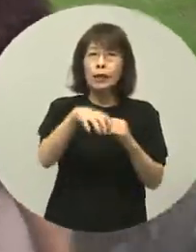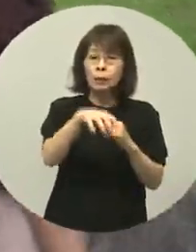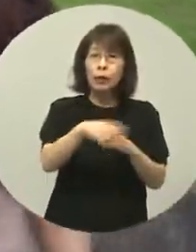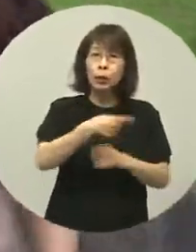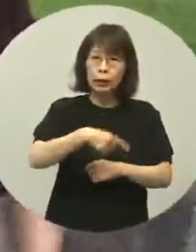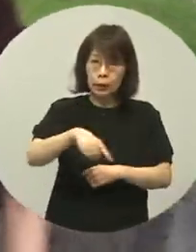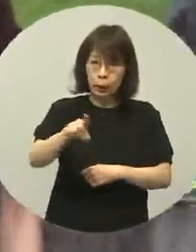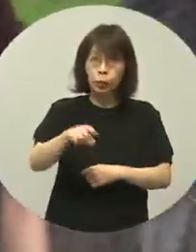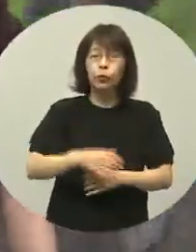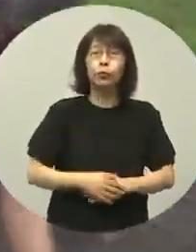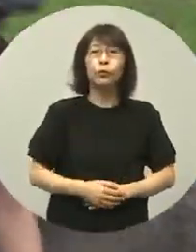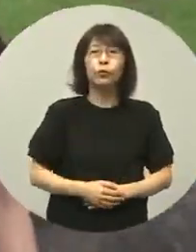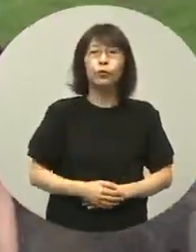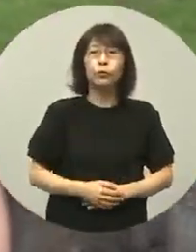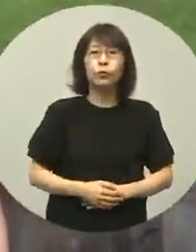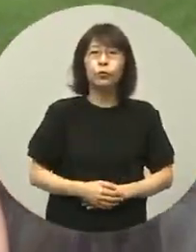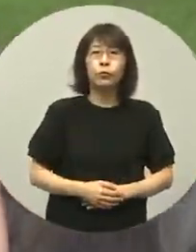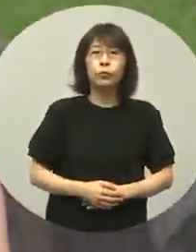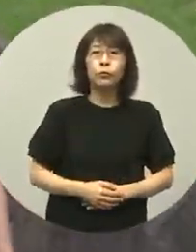どもの居場所、 はい、